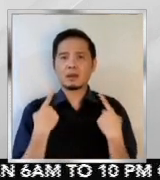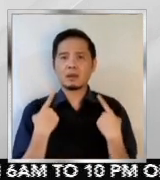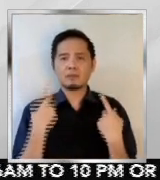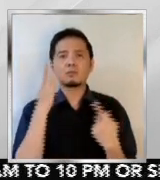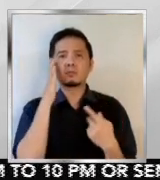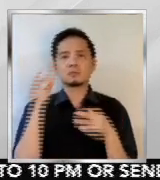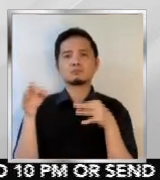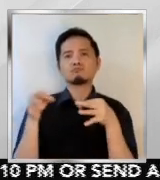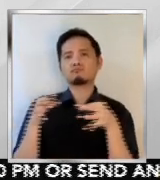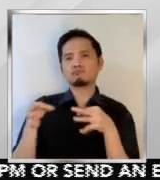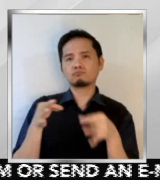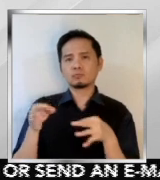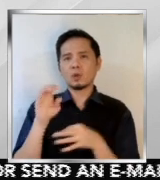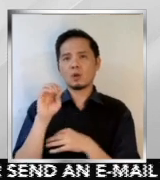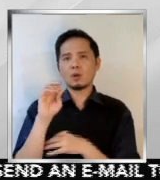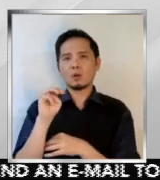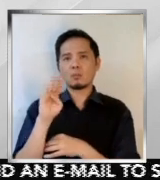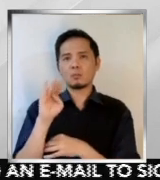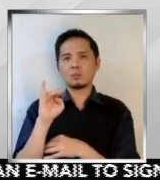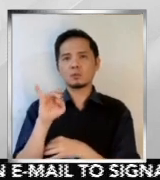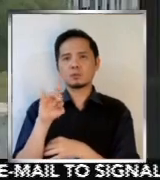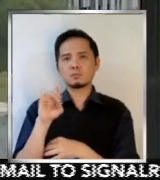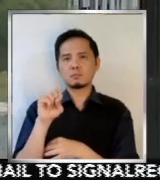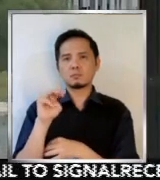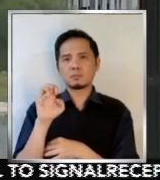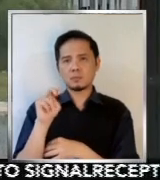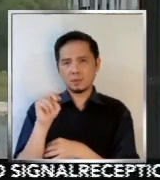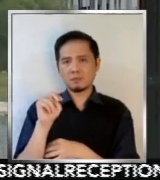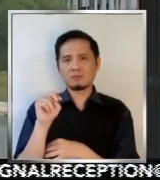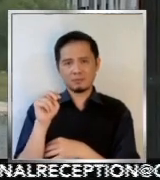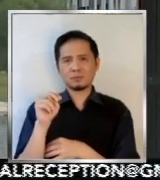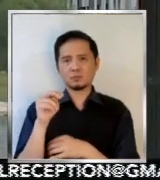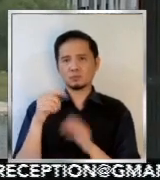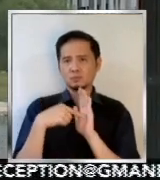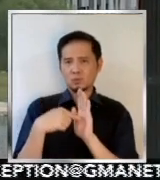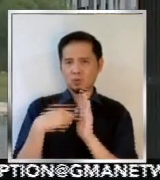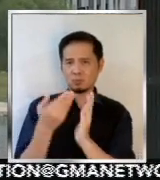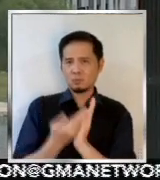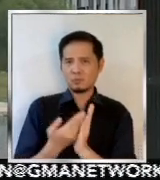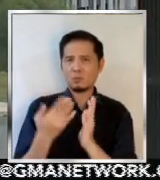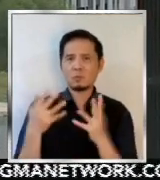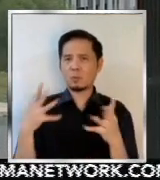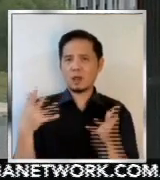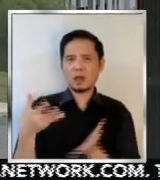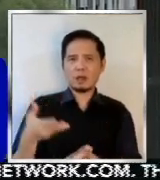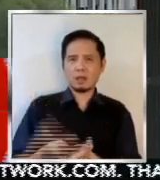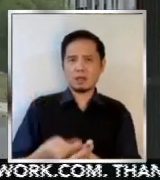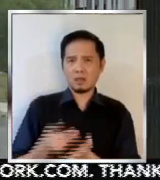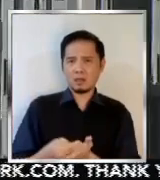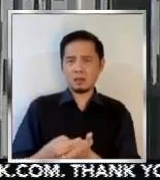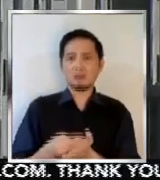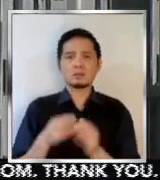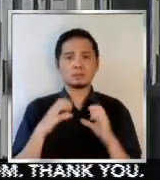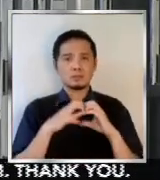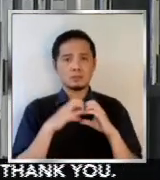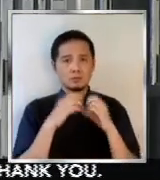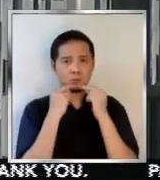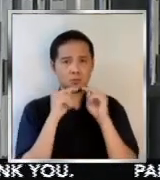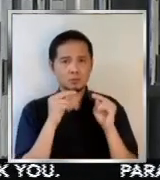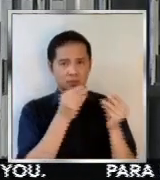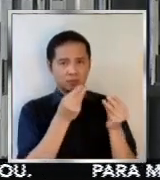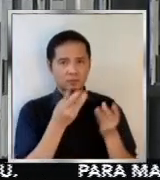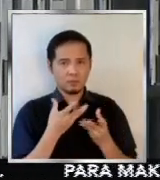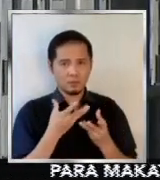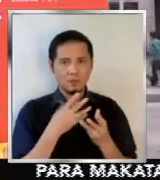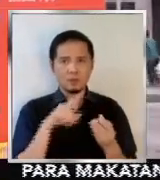ombudsman at kumpiyansa silang wala silang ginawang illegal. Sinusubukan pang kunin ng pahayag ng GMA News sina David at Vega, pati ng MTD